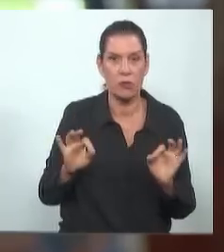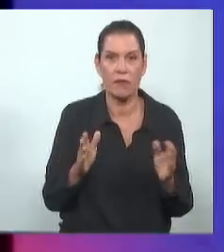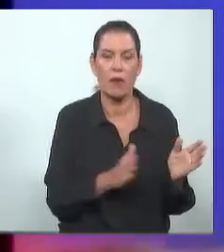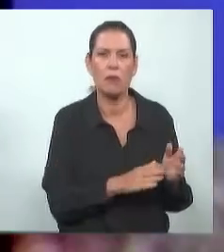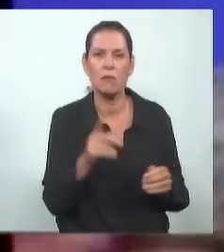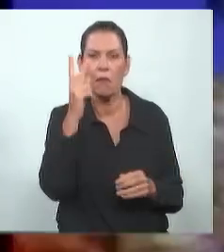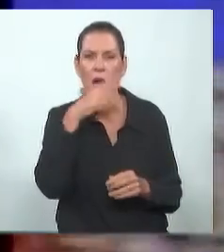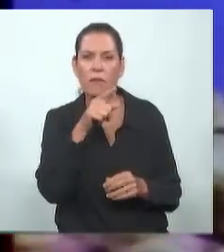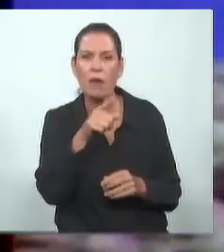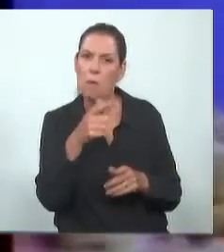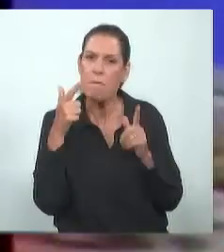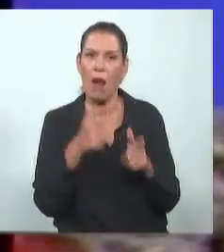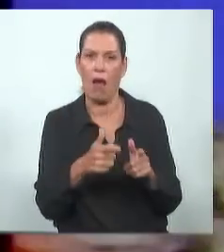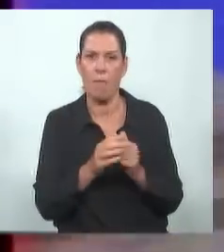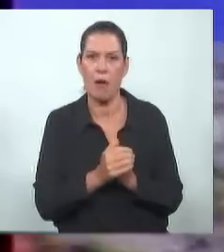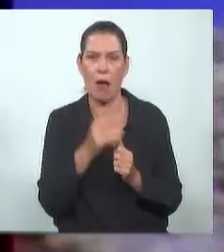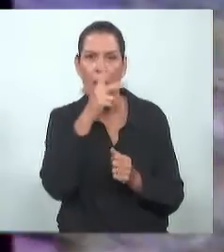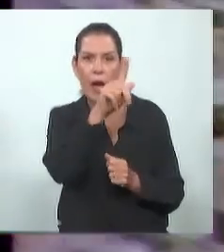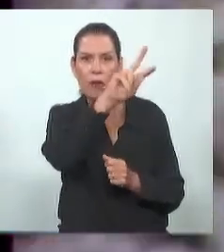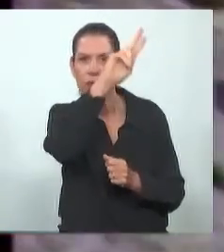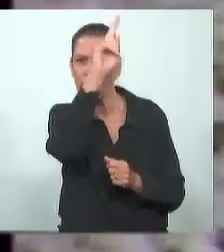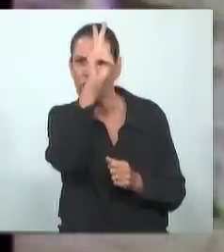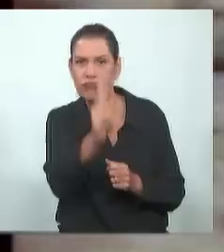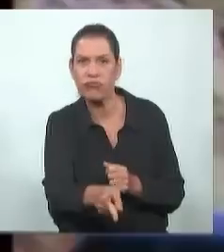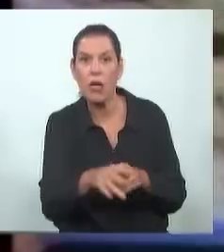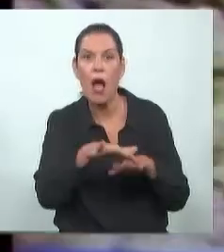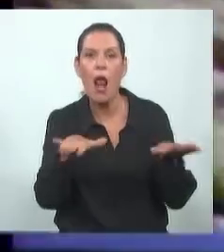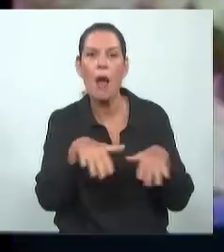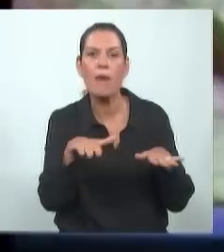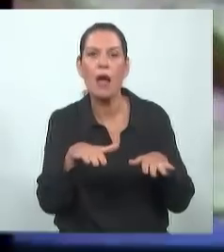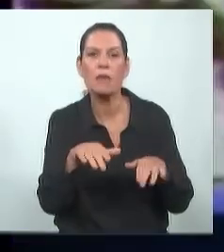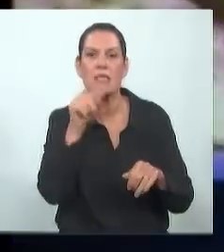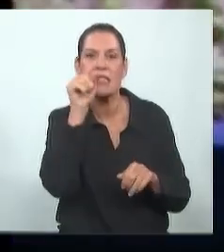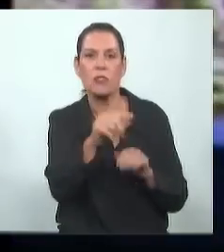למים. זה התמונה הראשונה של המלחמה.